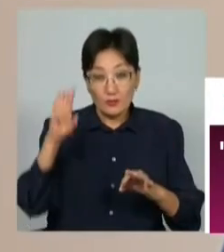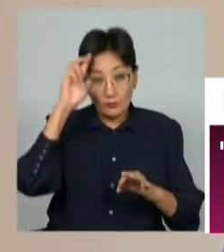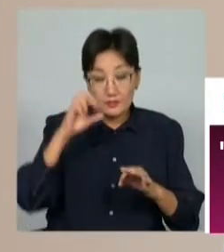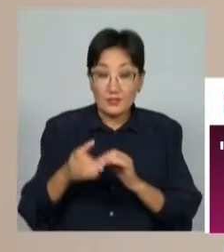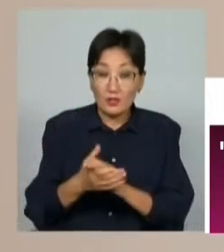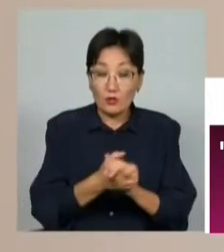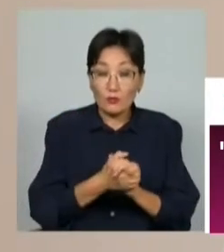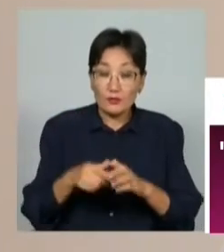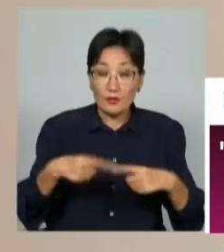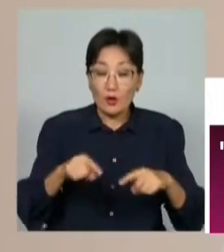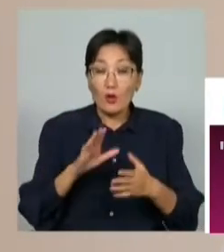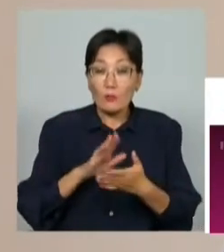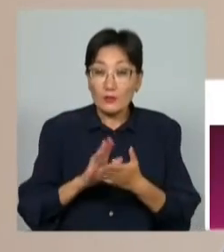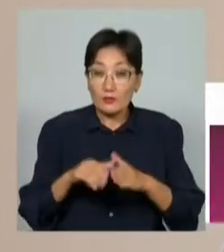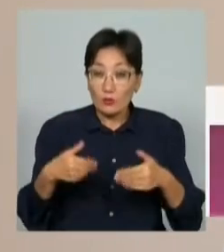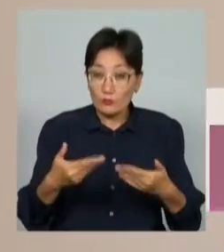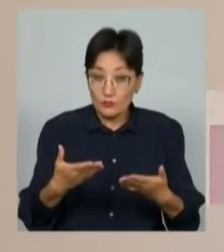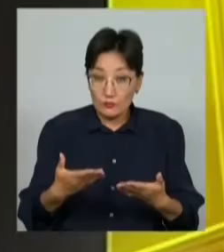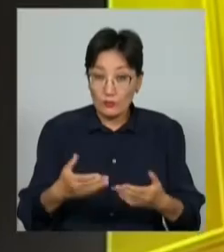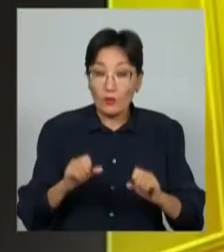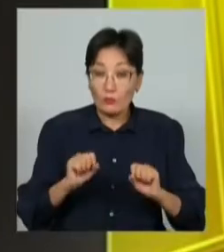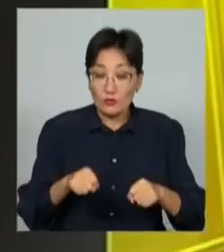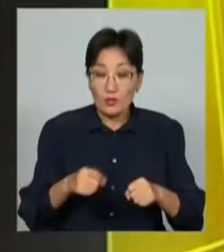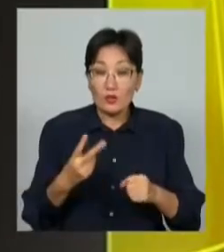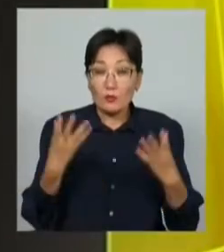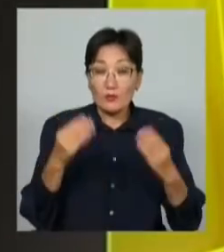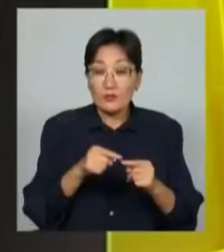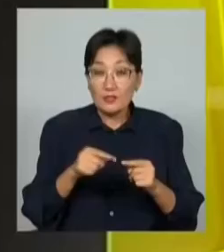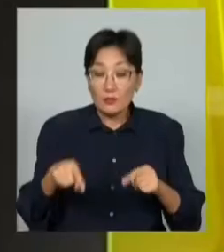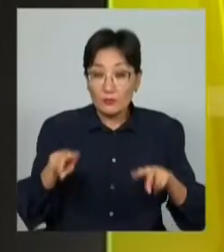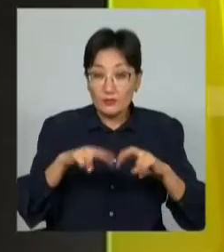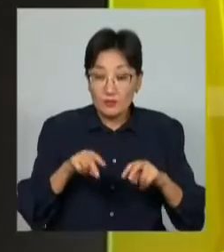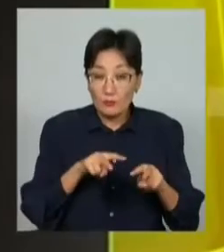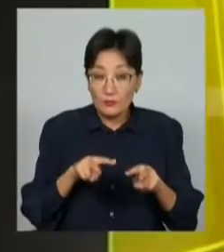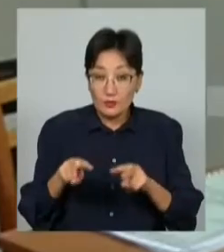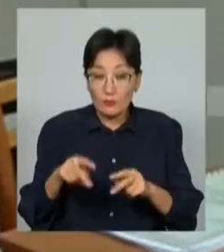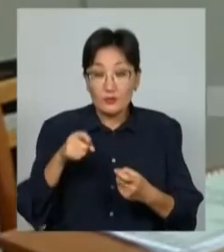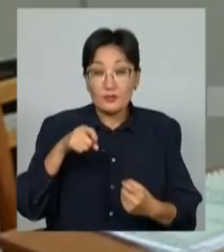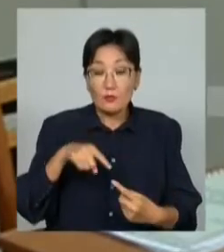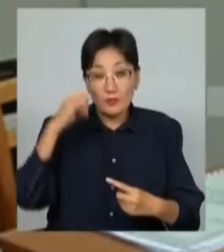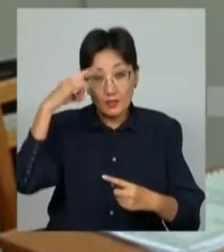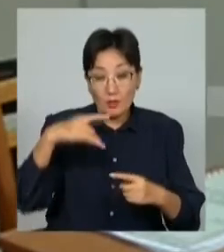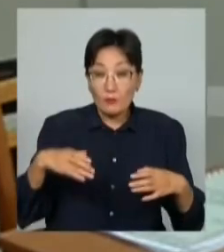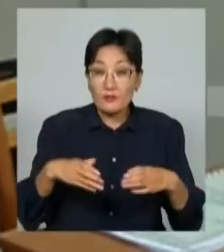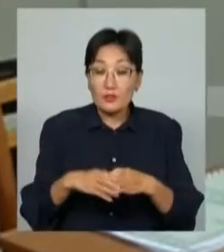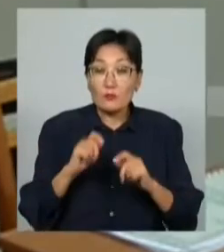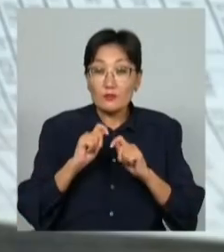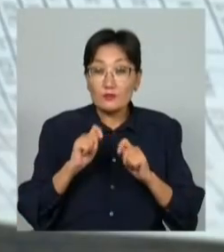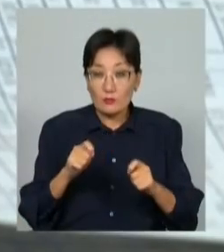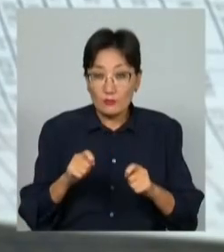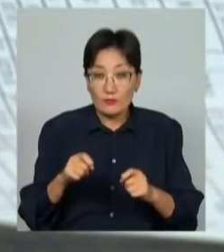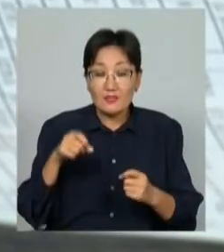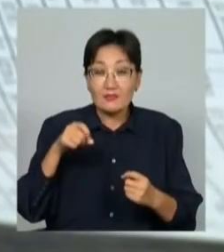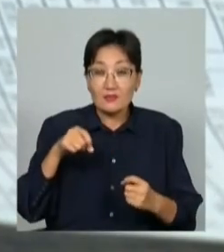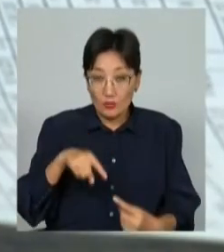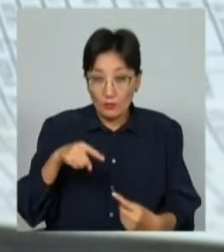мемлекеттер достастығы премиясына ұсынуға лайықты. Екі күнге созылған сарапшылардың бақылауы бойынша отандық компаниялар сыйлыққа лайық деп